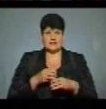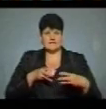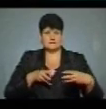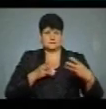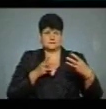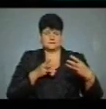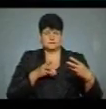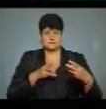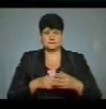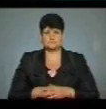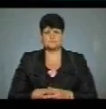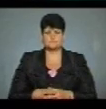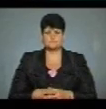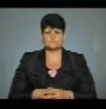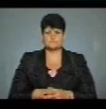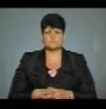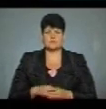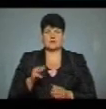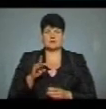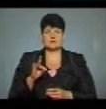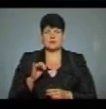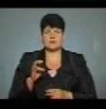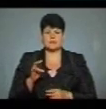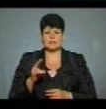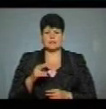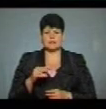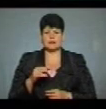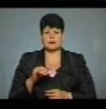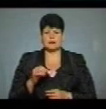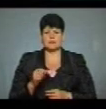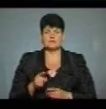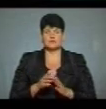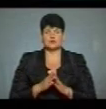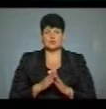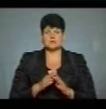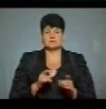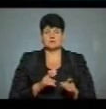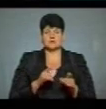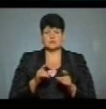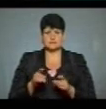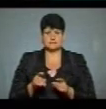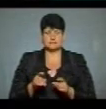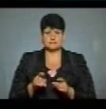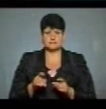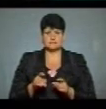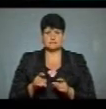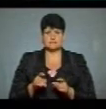відеозв'язок. Терендех отримує відповідне клопотання щодо проведення засідання даного в режимі відеоконференції.